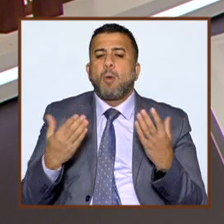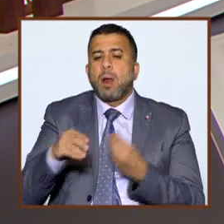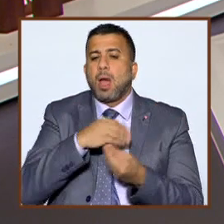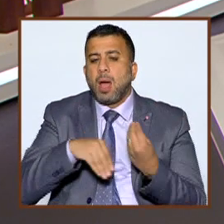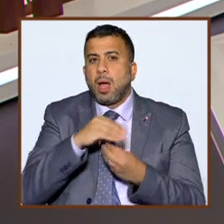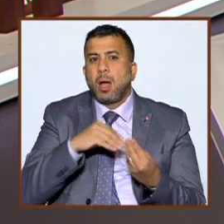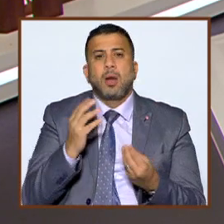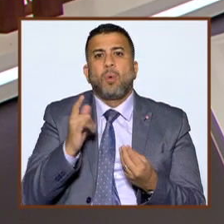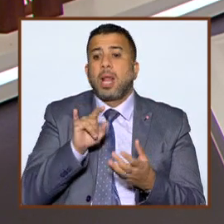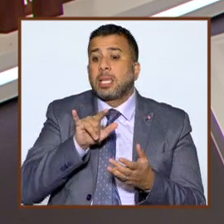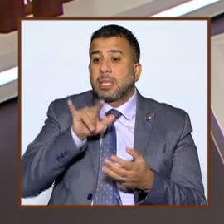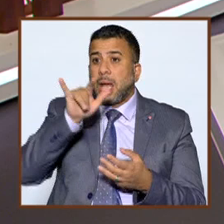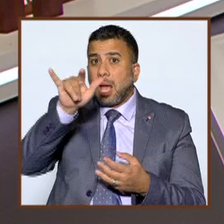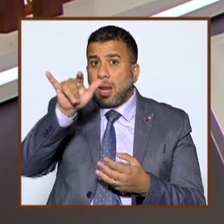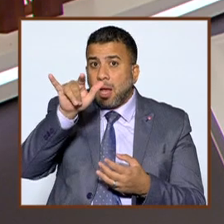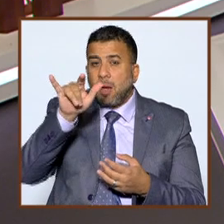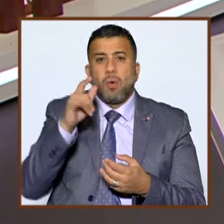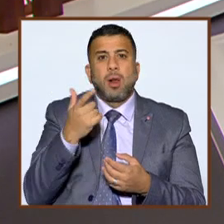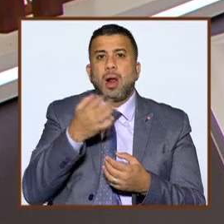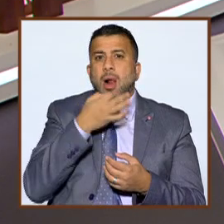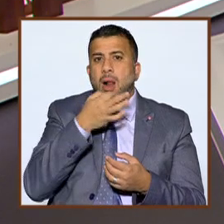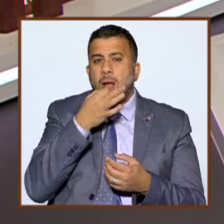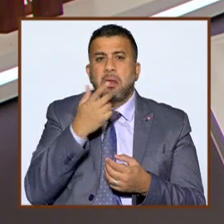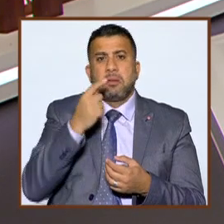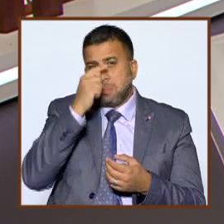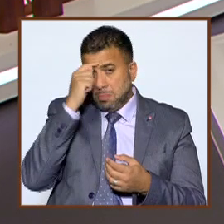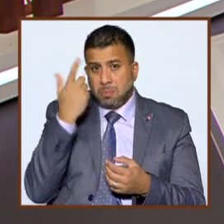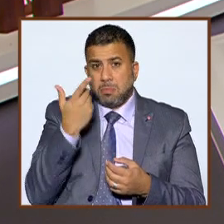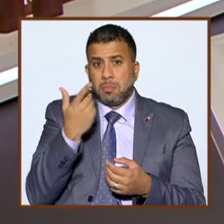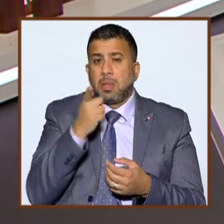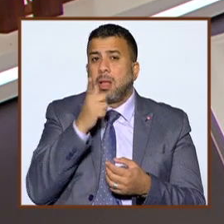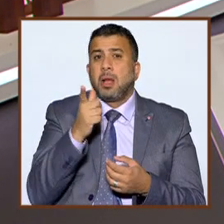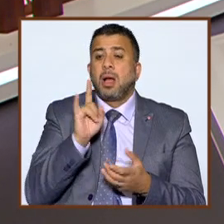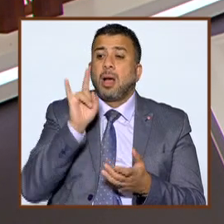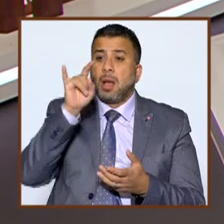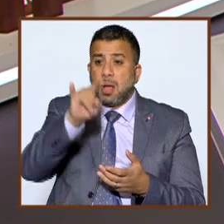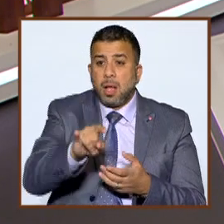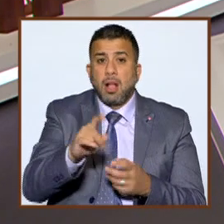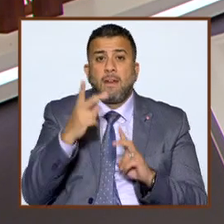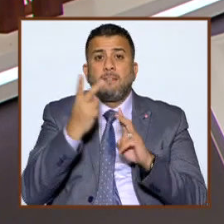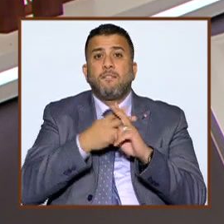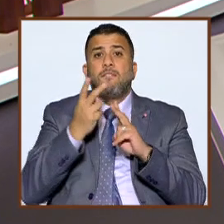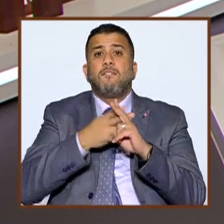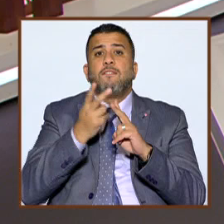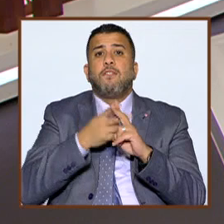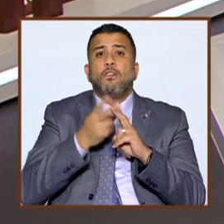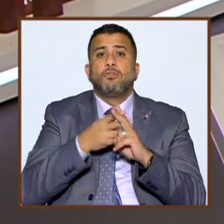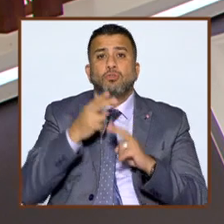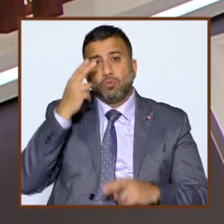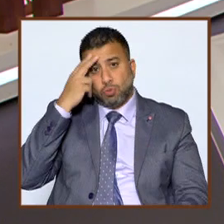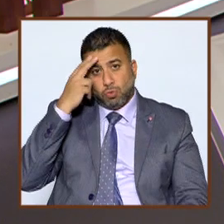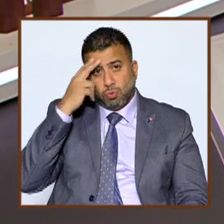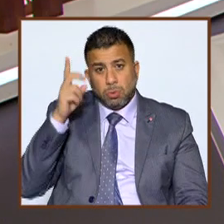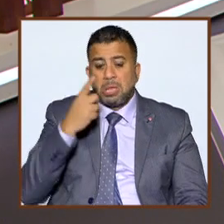وحين وصولها إلى الفندق إن كانت بعدها لم تطهر تنتظر بالفندق إلى أن تطهر حتى لو